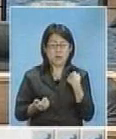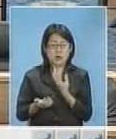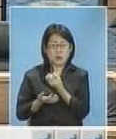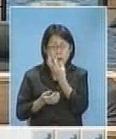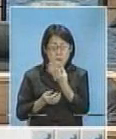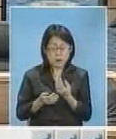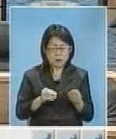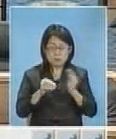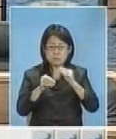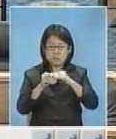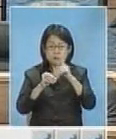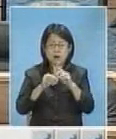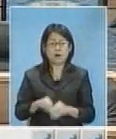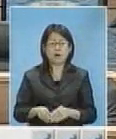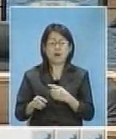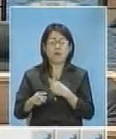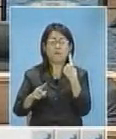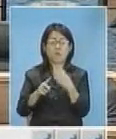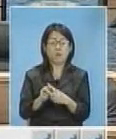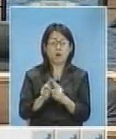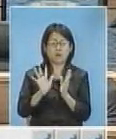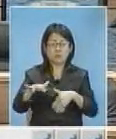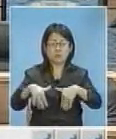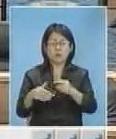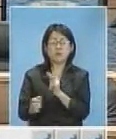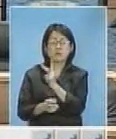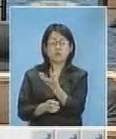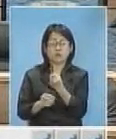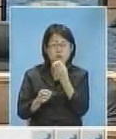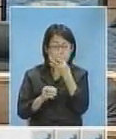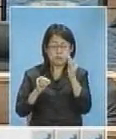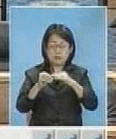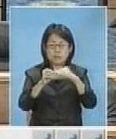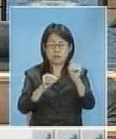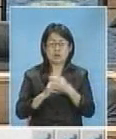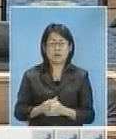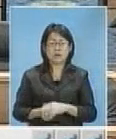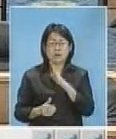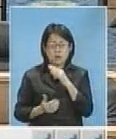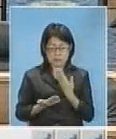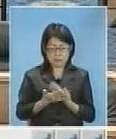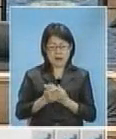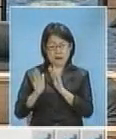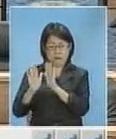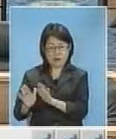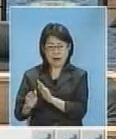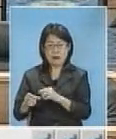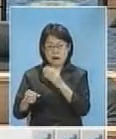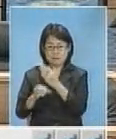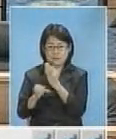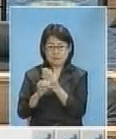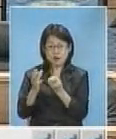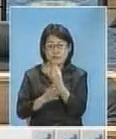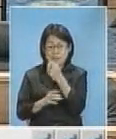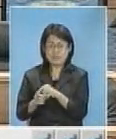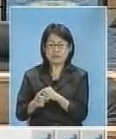ากพรกรนี้ไปให้กับลูกค้าของธนาคารหรือถ้าคุณมีบัญชีเงินฝากอยู่ธนาคารออมสินแนวโน้มโอกาสก็คืออัตราดอกเบี้ยเงินฝ